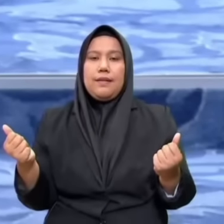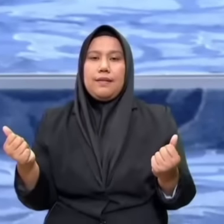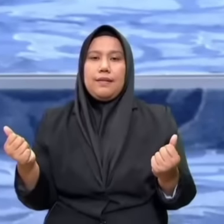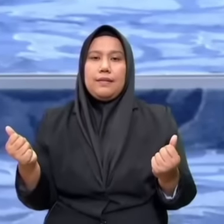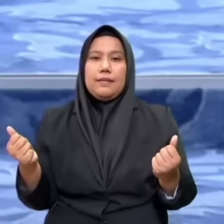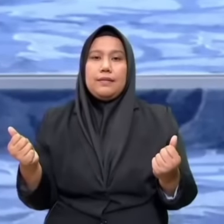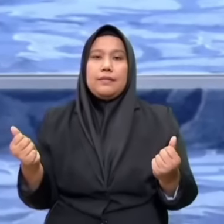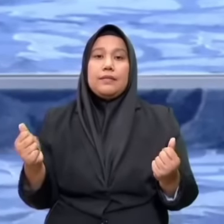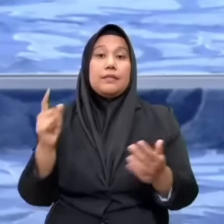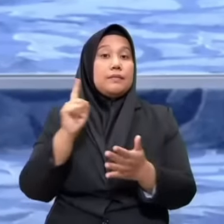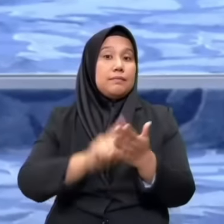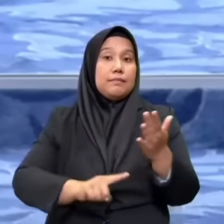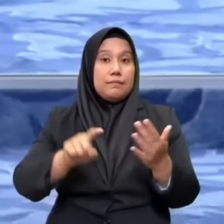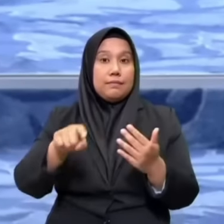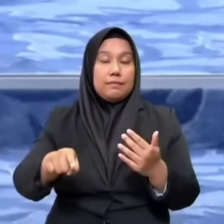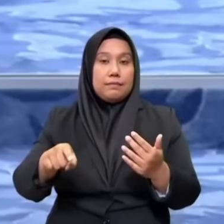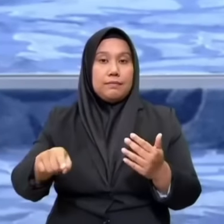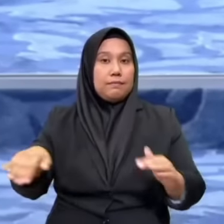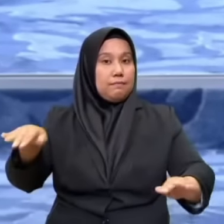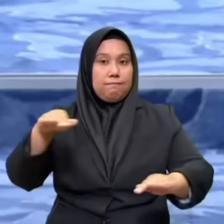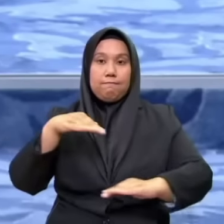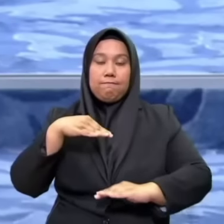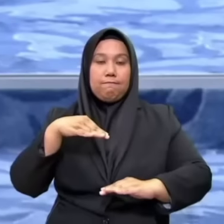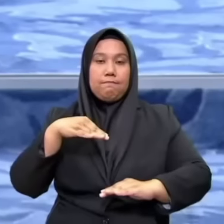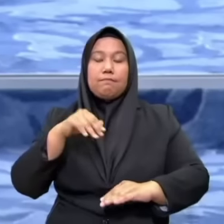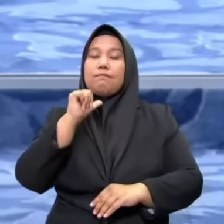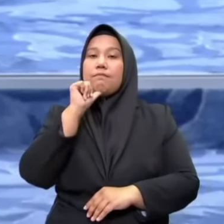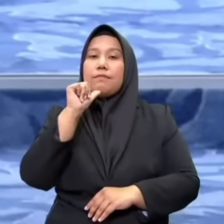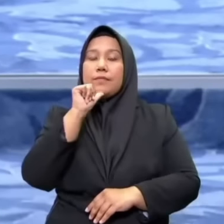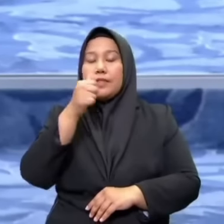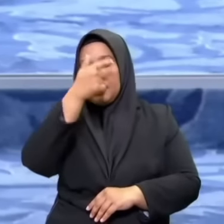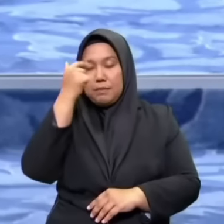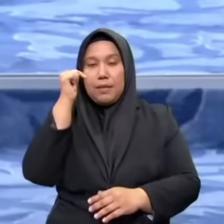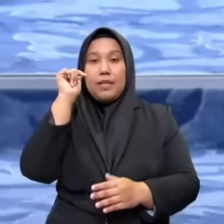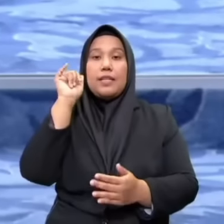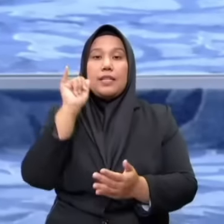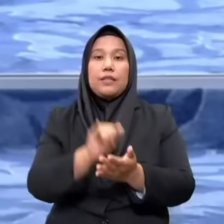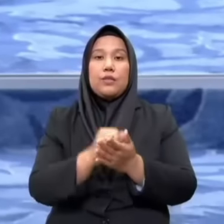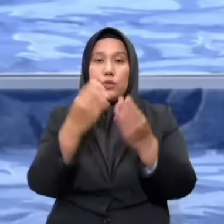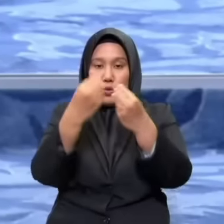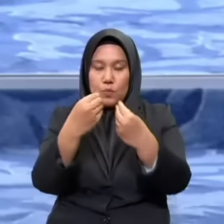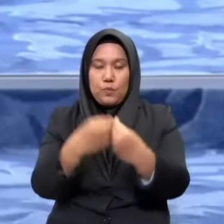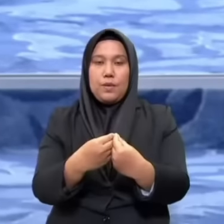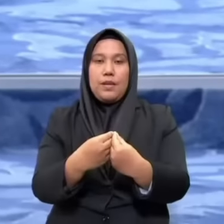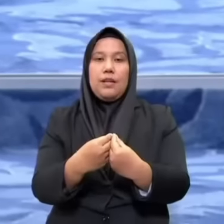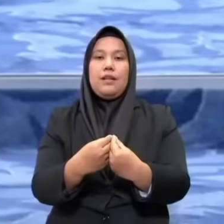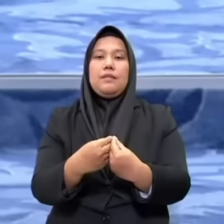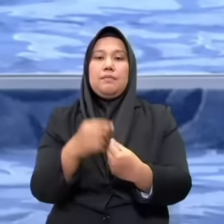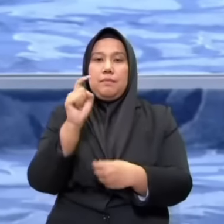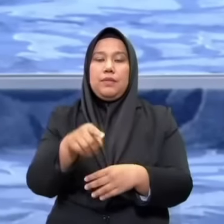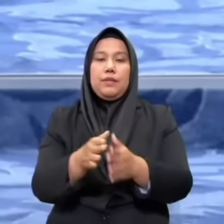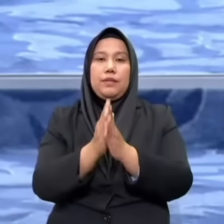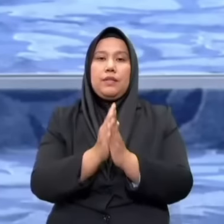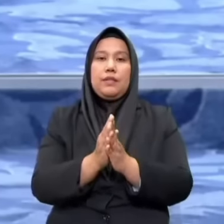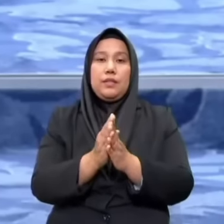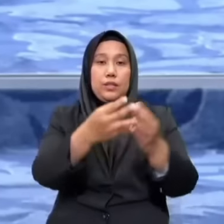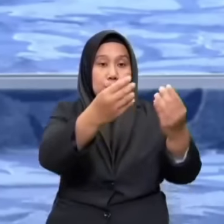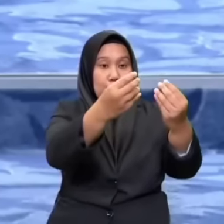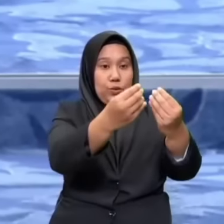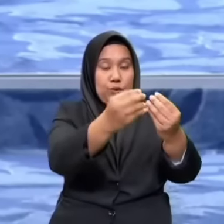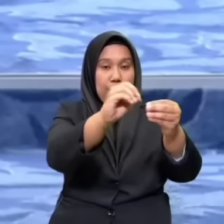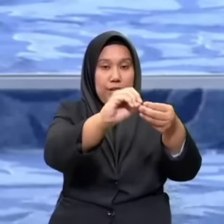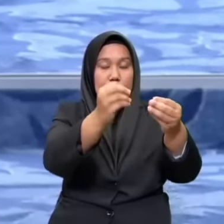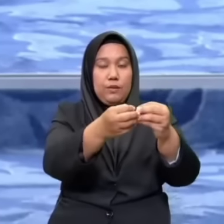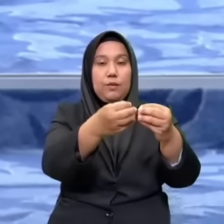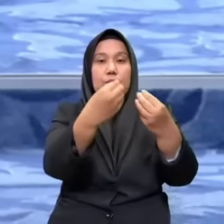ini memuaskan? Tidak. Sebab itu jumlah itu kita minta. Saya sendiri bangkitkan umpamanya angka yang diberikan oleh Kutub